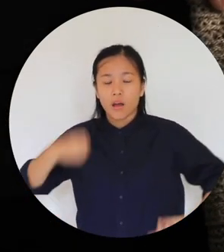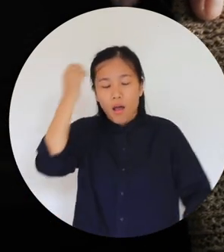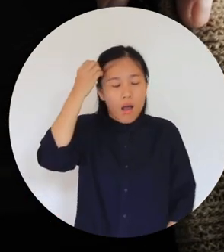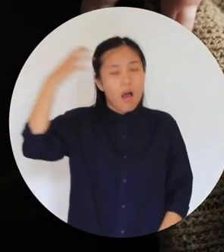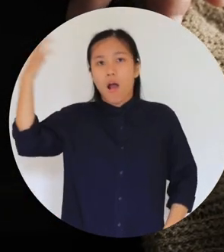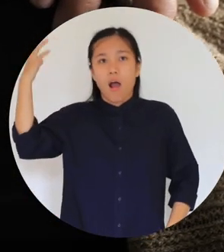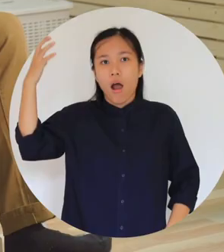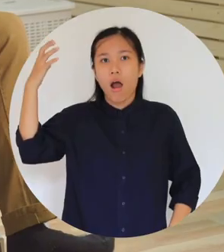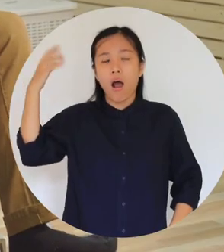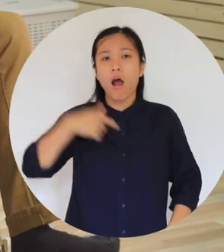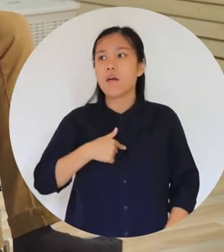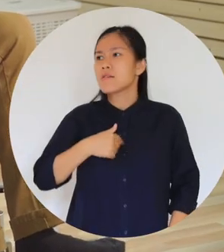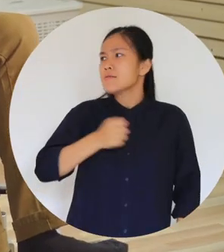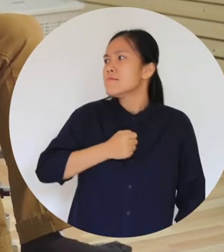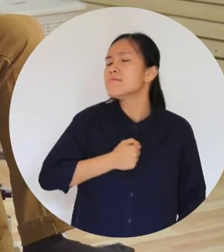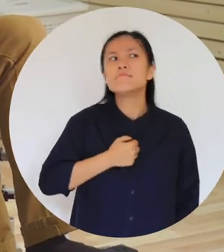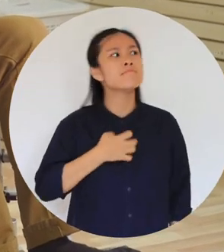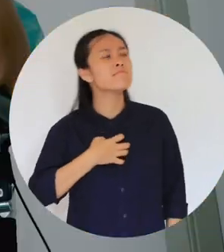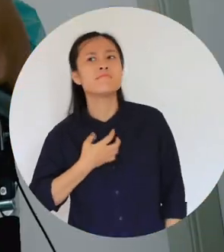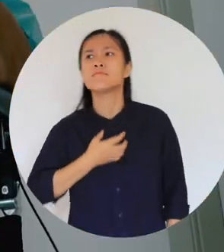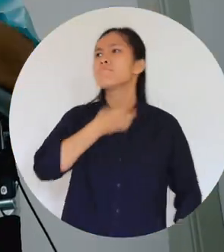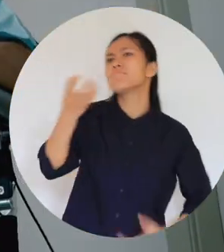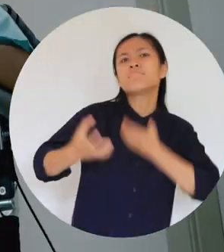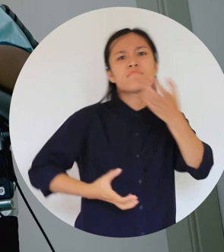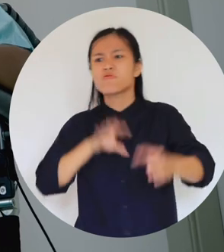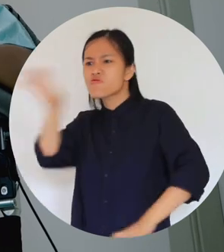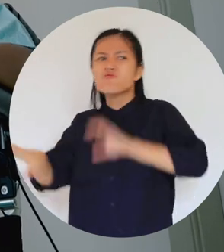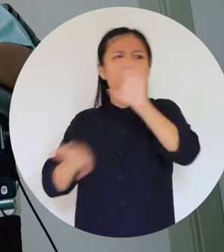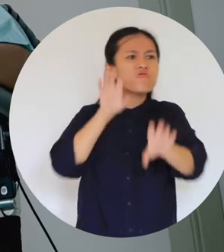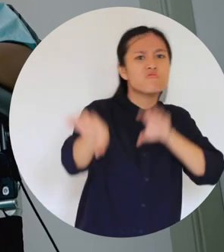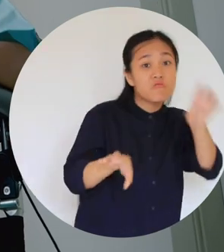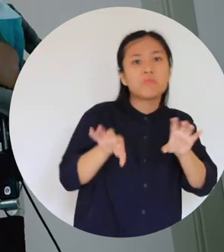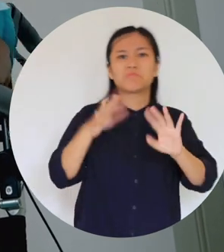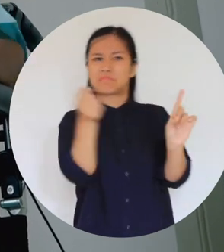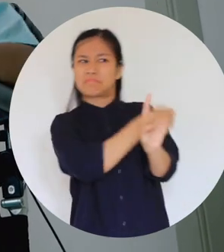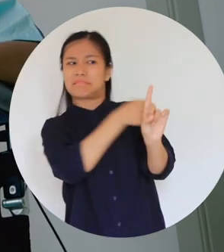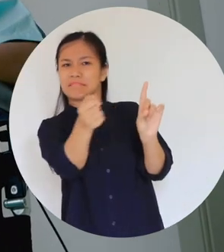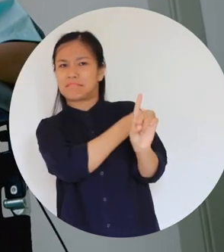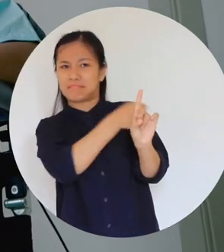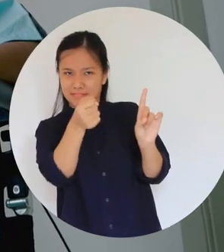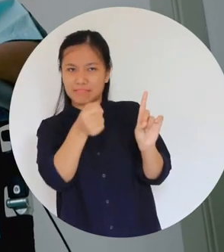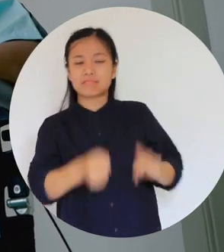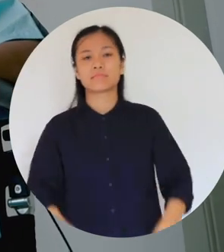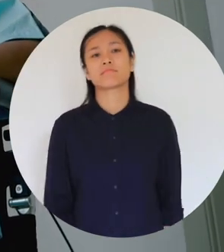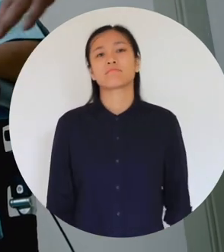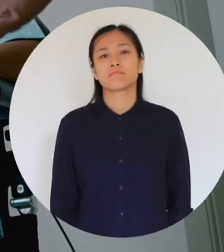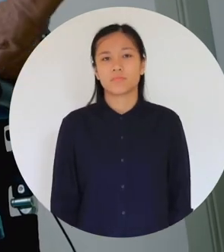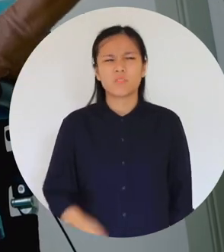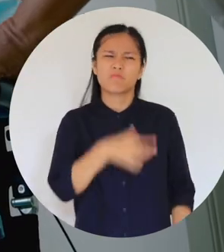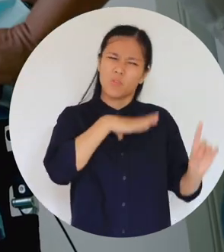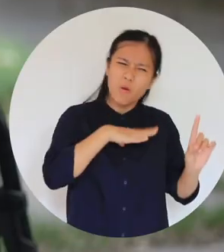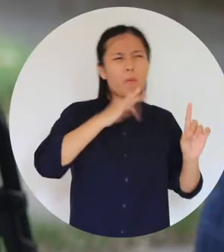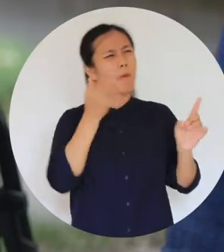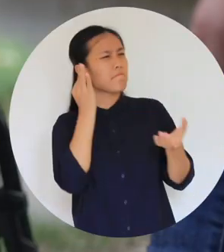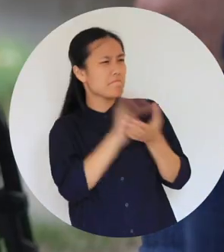khuyết tật của bản thân, họ sẽ cáu gắt hay la mắng và nghiêm trọng hơn là gây thương tích cho người chăm sóc, thường là con cái hoặc vợ